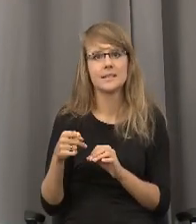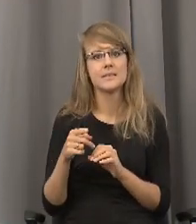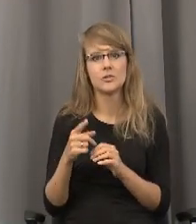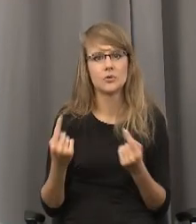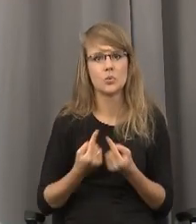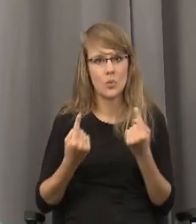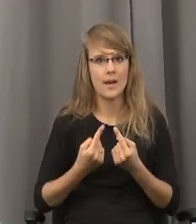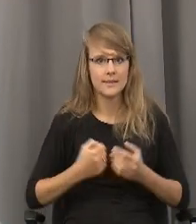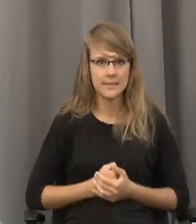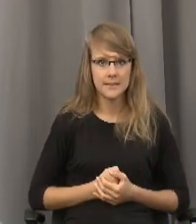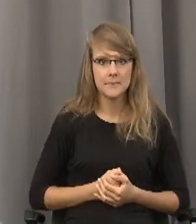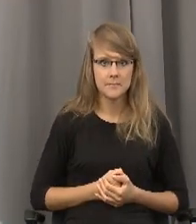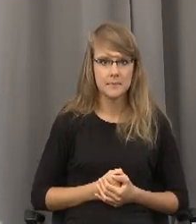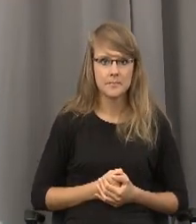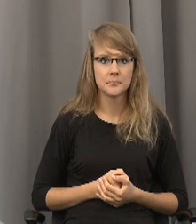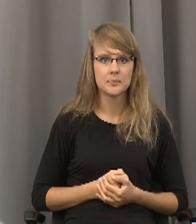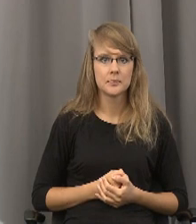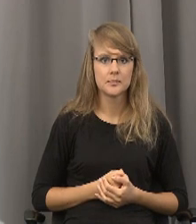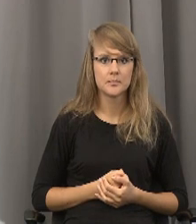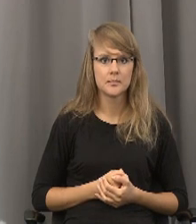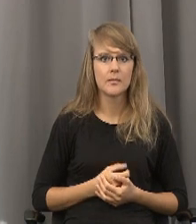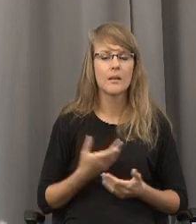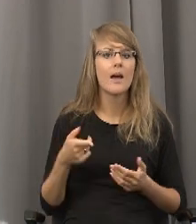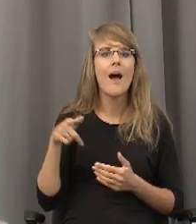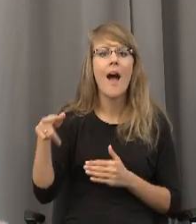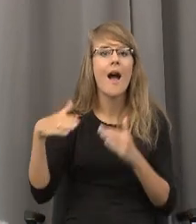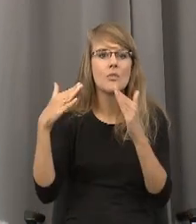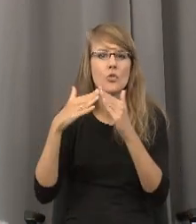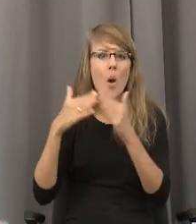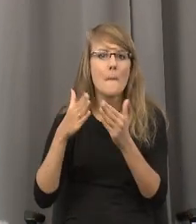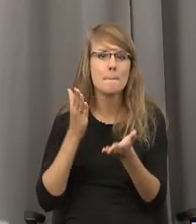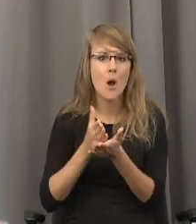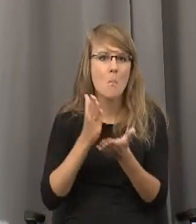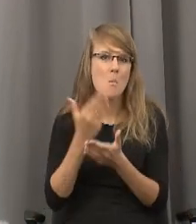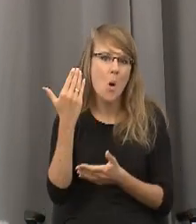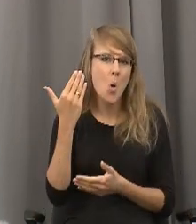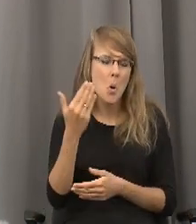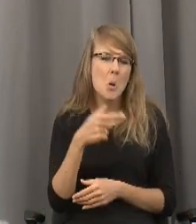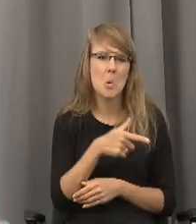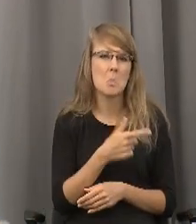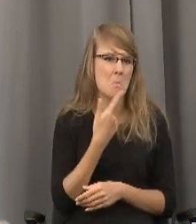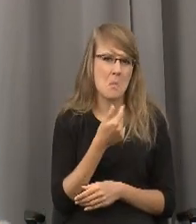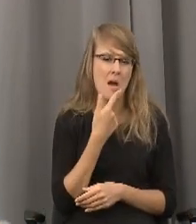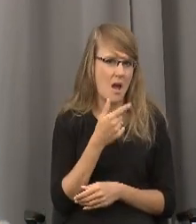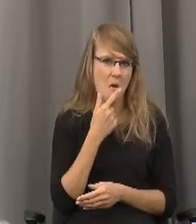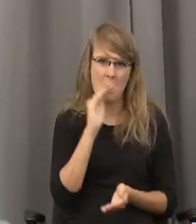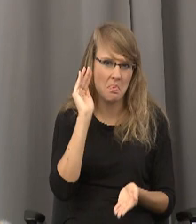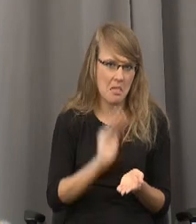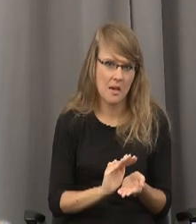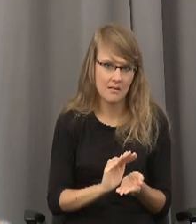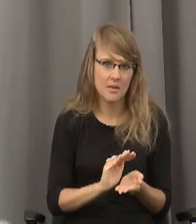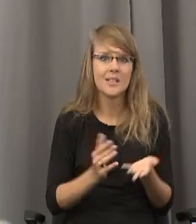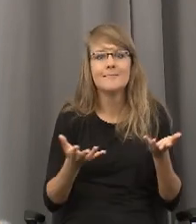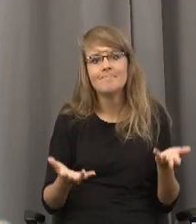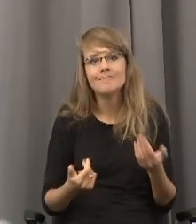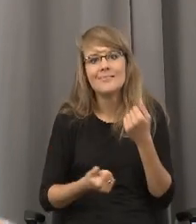jak to wygląda. Najmniej przebywa w domach pomocy społecznej, no choćby ze